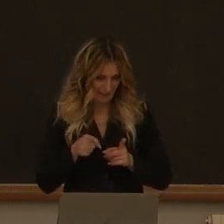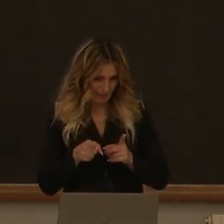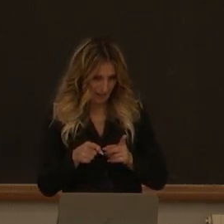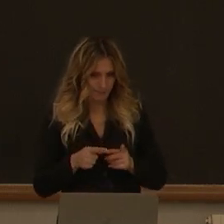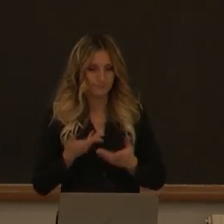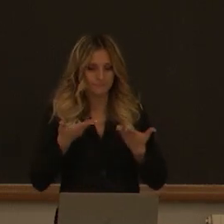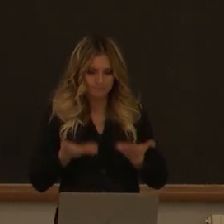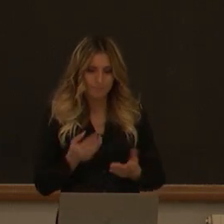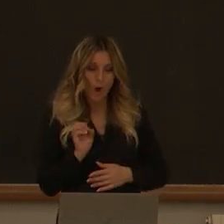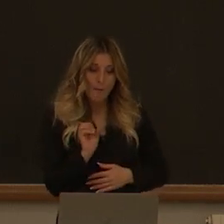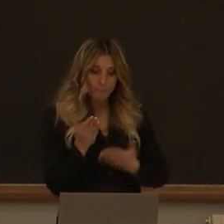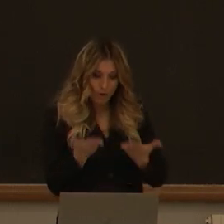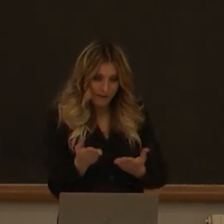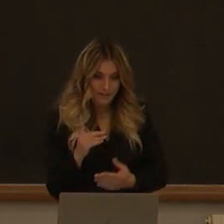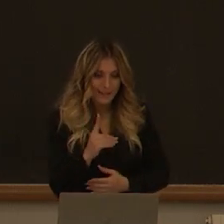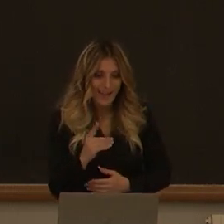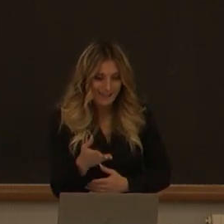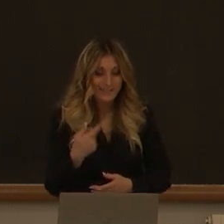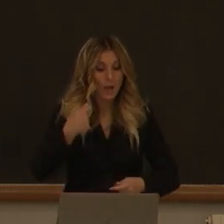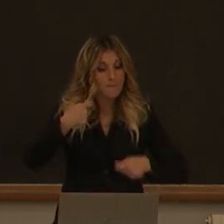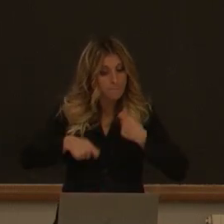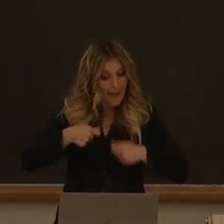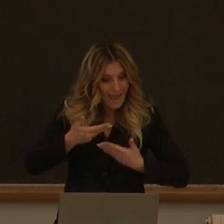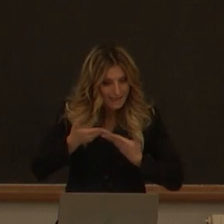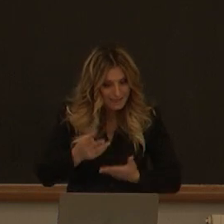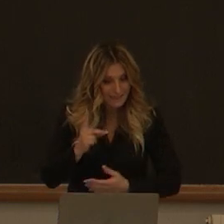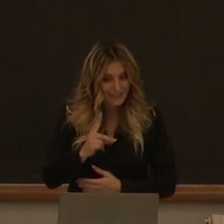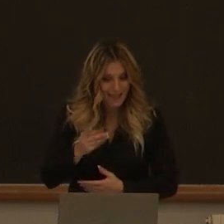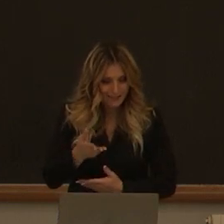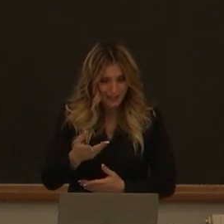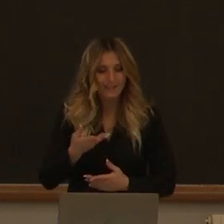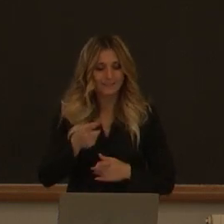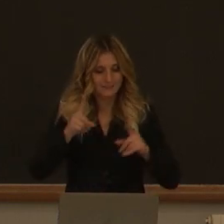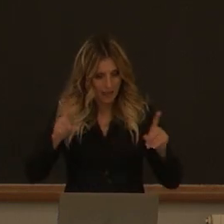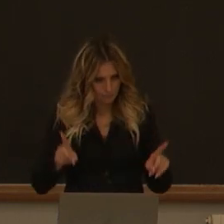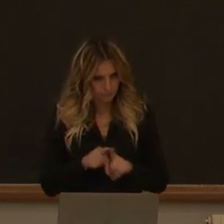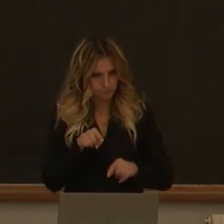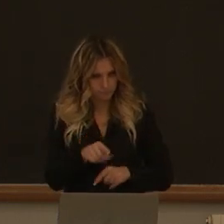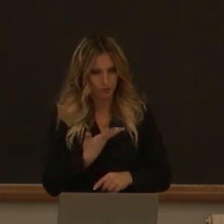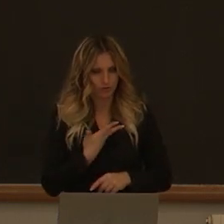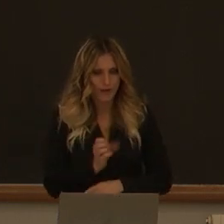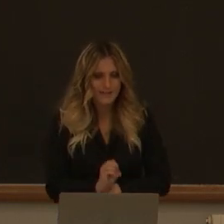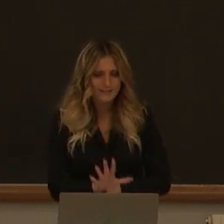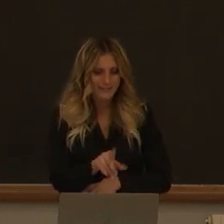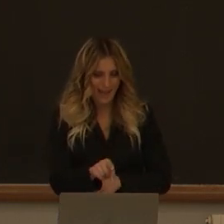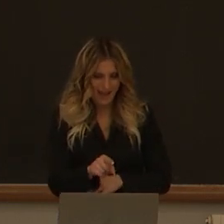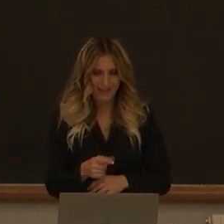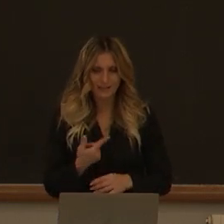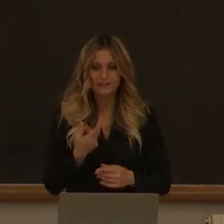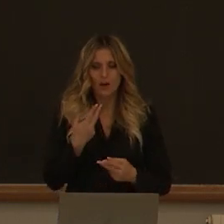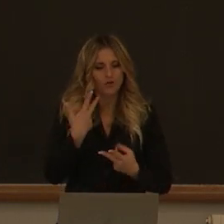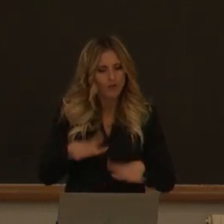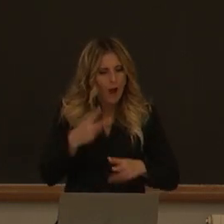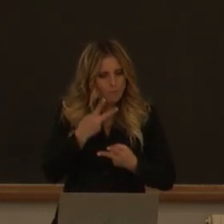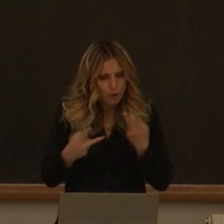do la parola al professor Dainese, al preside Dainese, anche lui con l'ausilio di slide che abbiamo già approvato, quindi non credo che